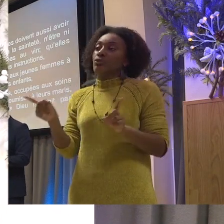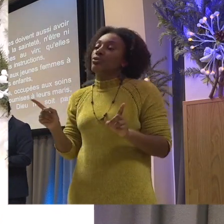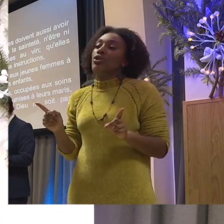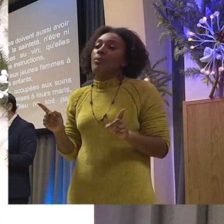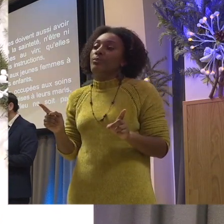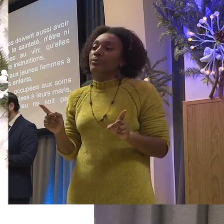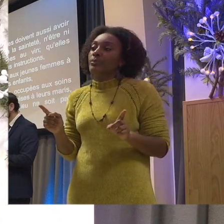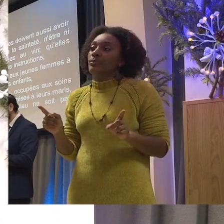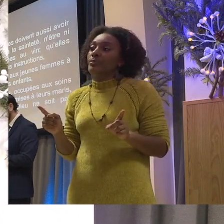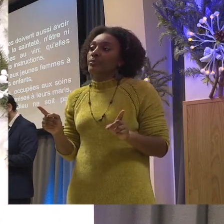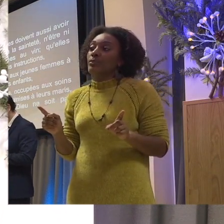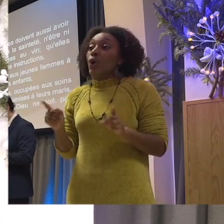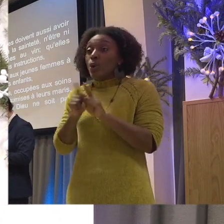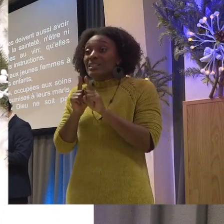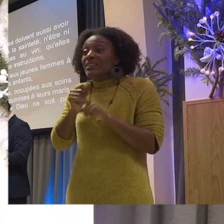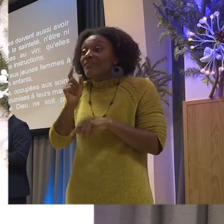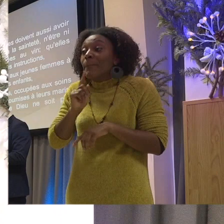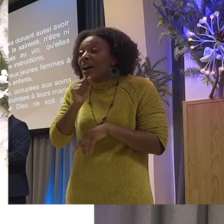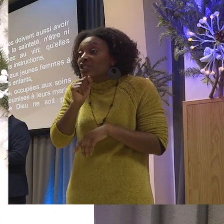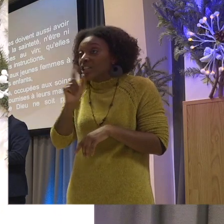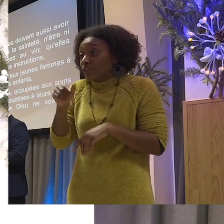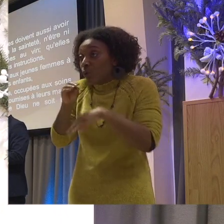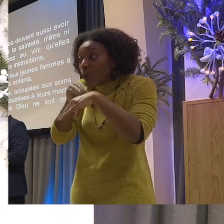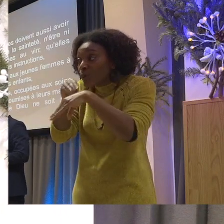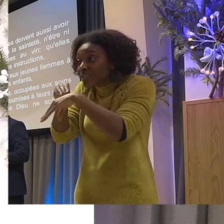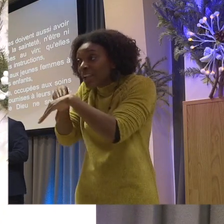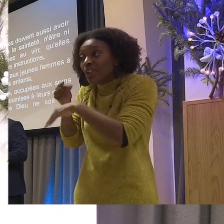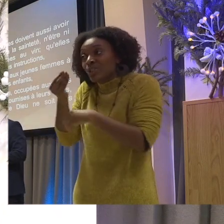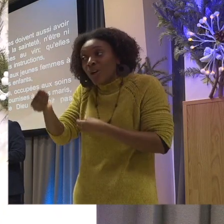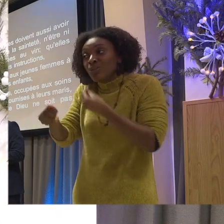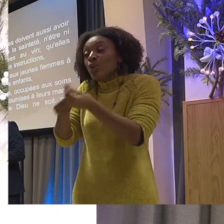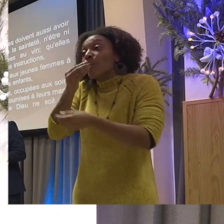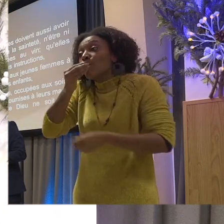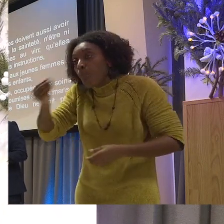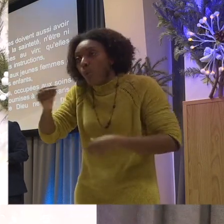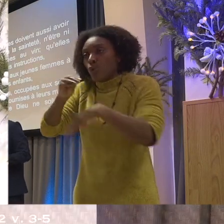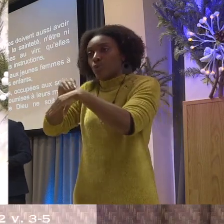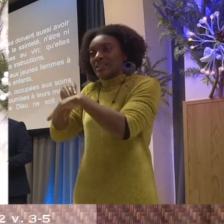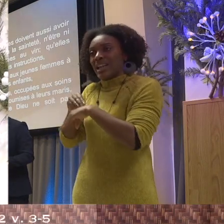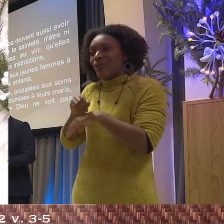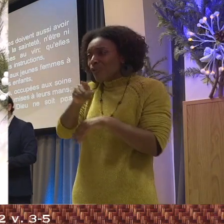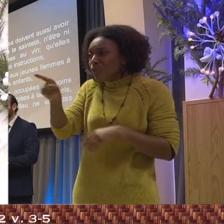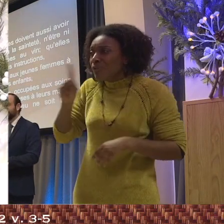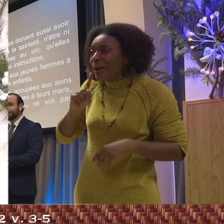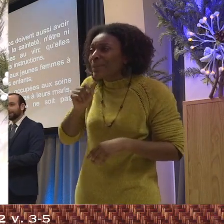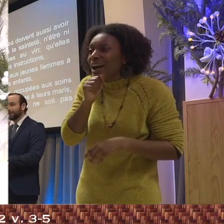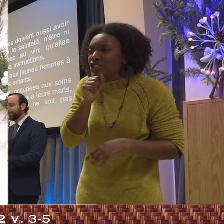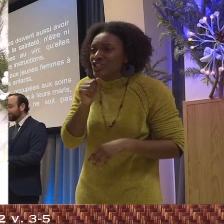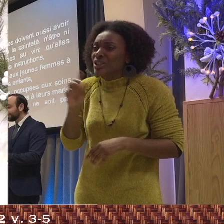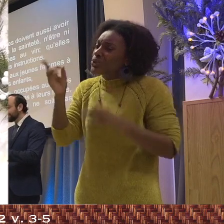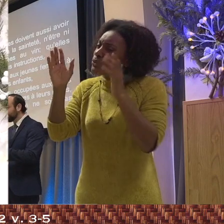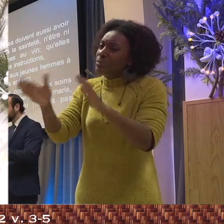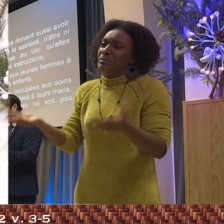sait donner de bons conseils. Gloire au Seigneur. Au verset 4, pour vous mes sœurs qui avez de l'âge, soyez bénies. Et